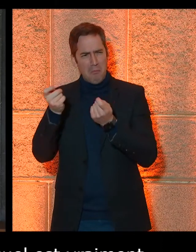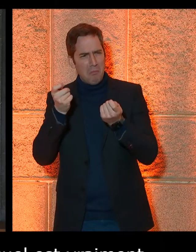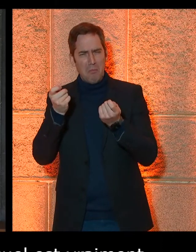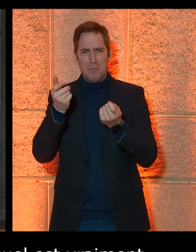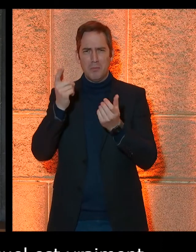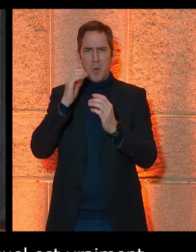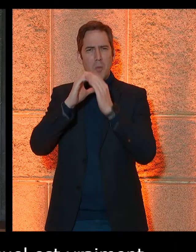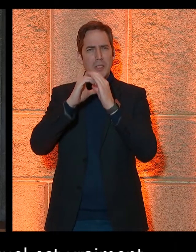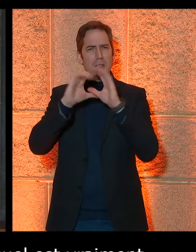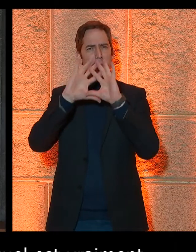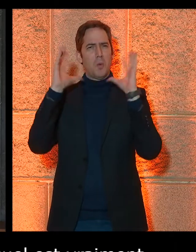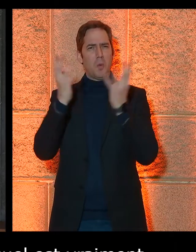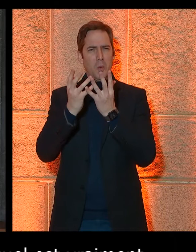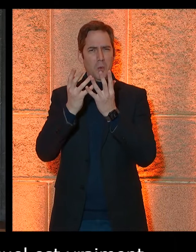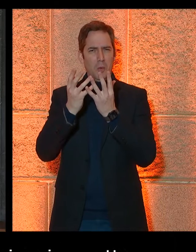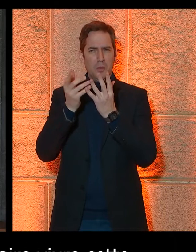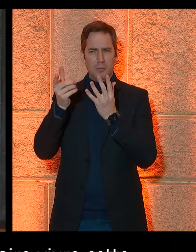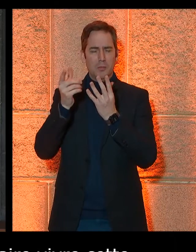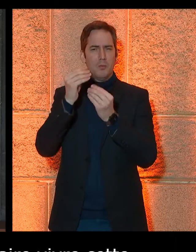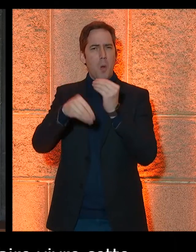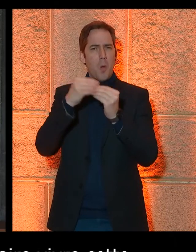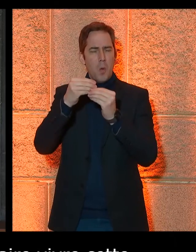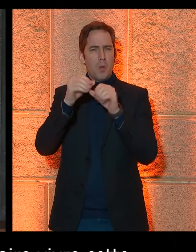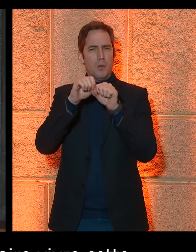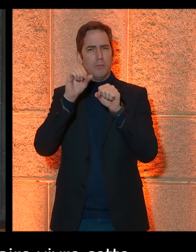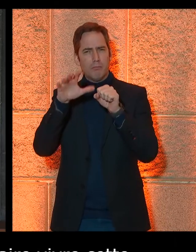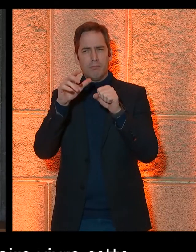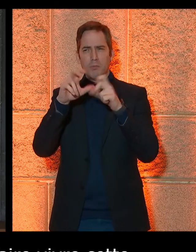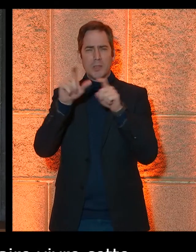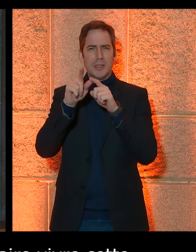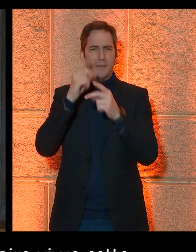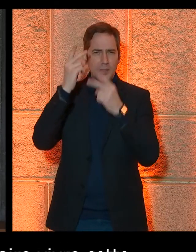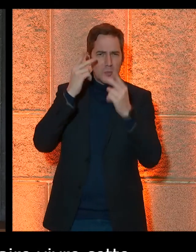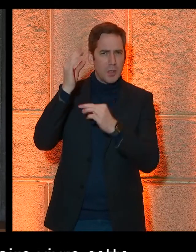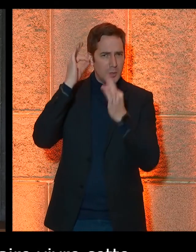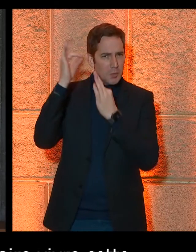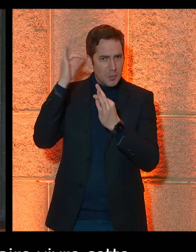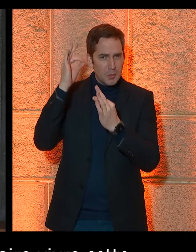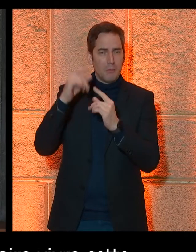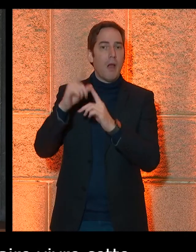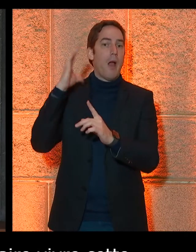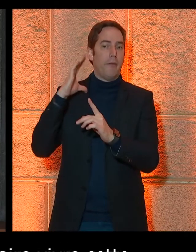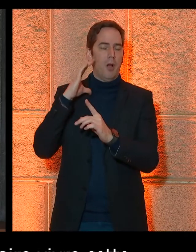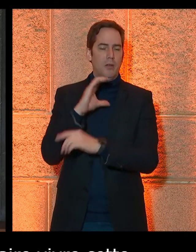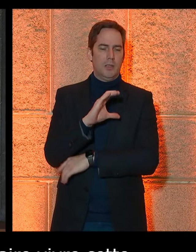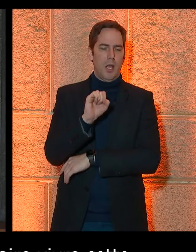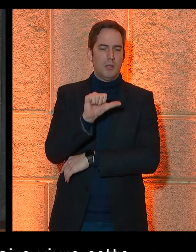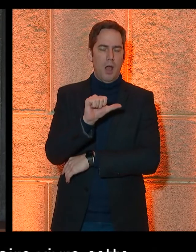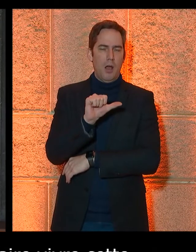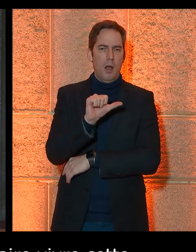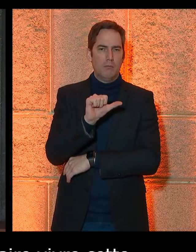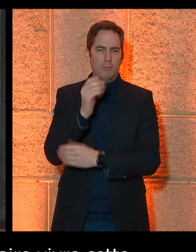des communications, de la communication audiovisuelle et numérique, c'est donc l'ancien Conseil supérieur de l'audiovisuel, a un